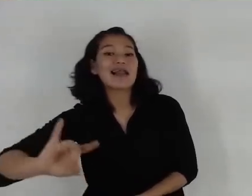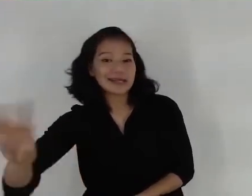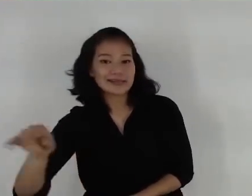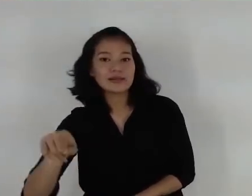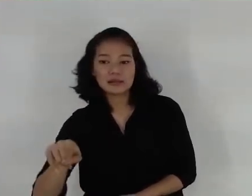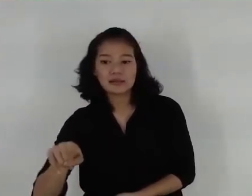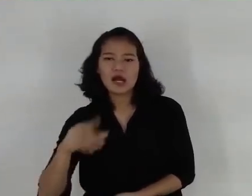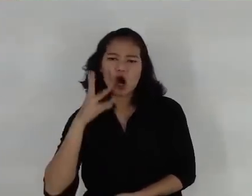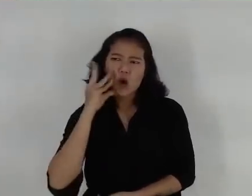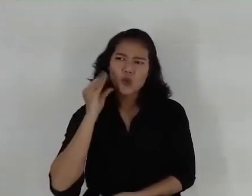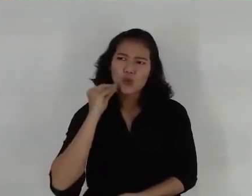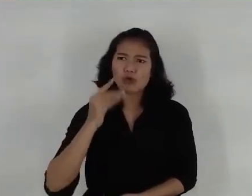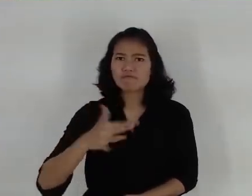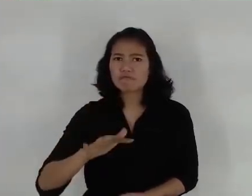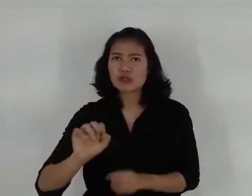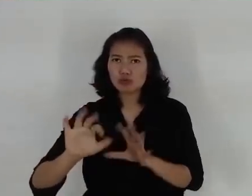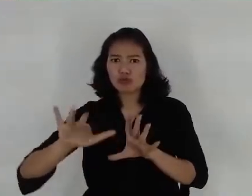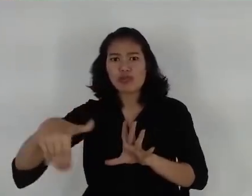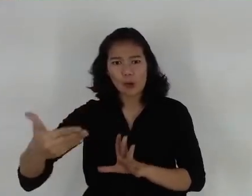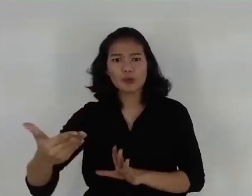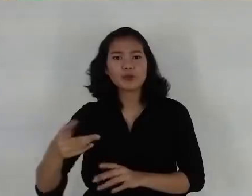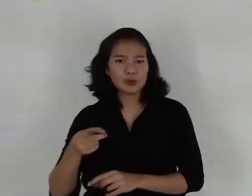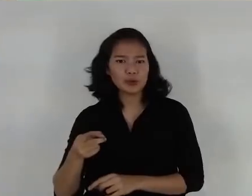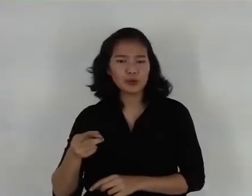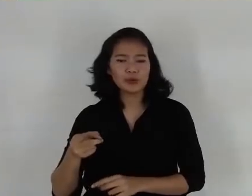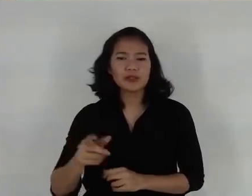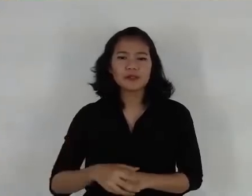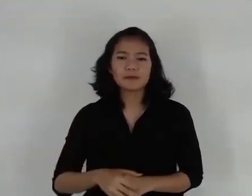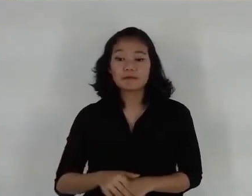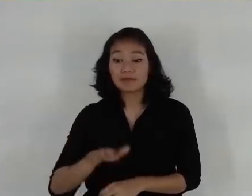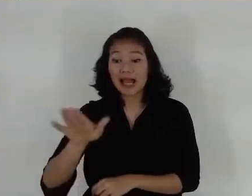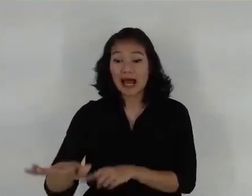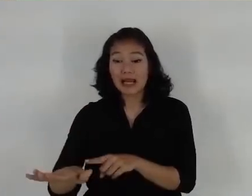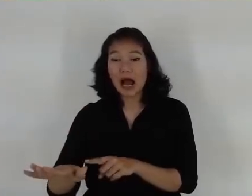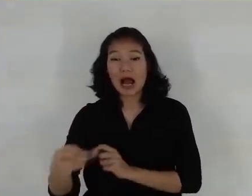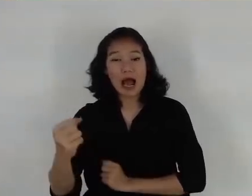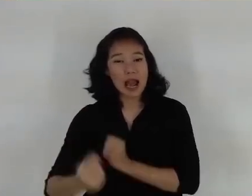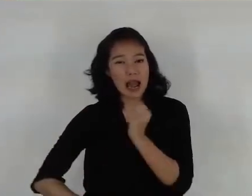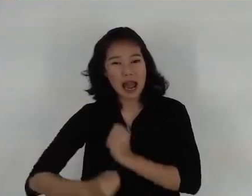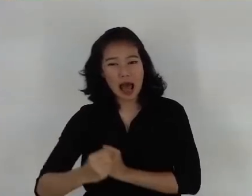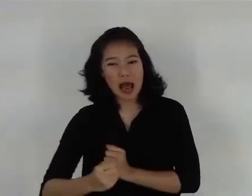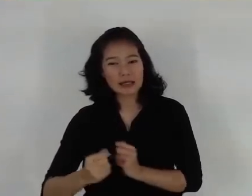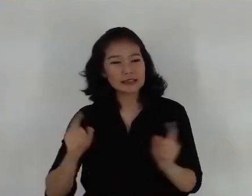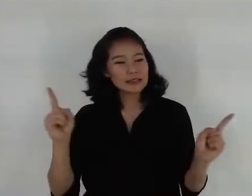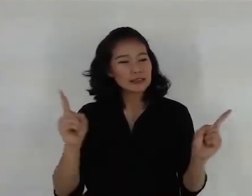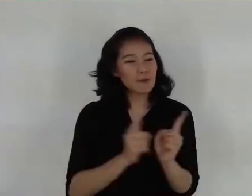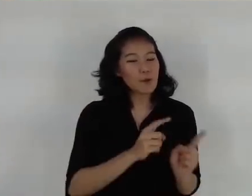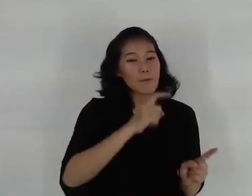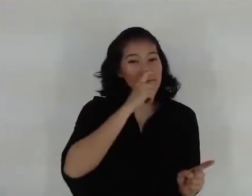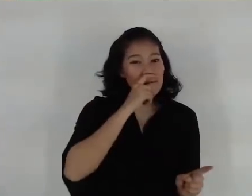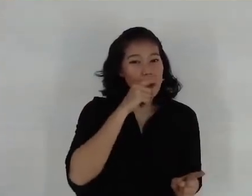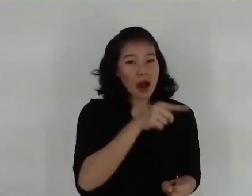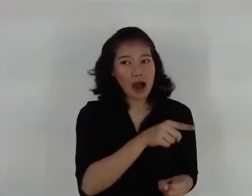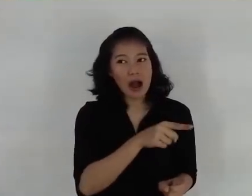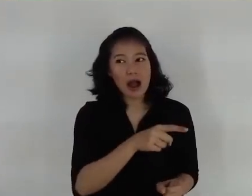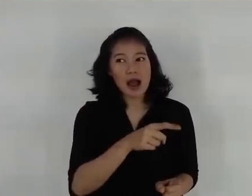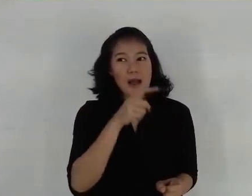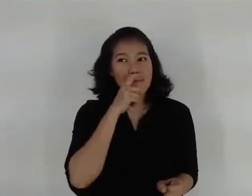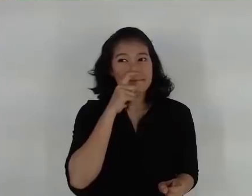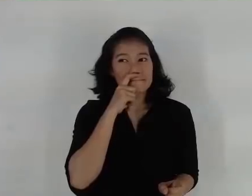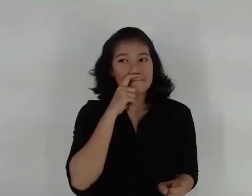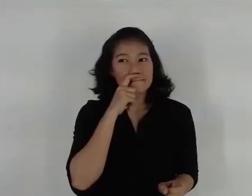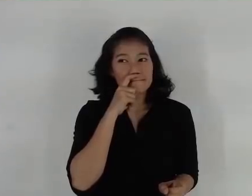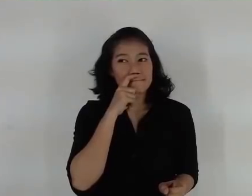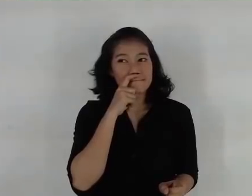yang berusia 10 tahun Ia berlari ke arah bapak itu yang sedang menemui